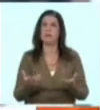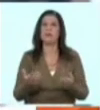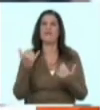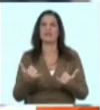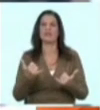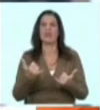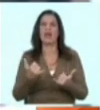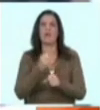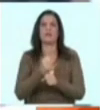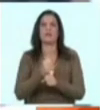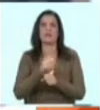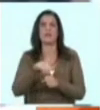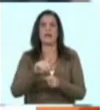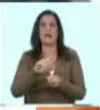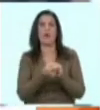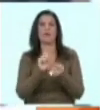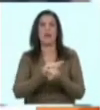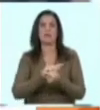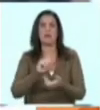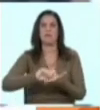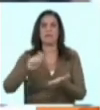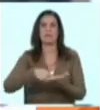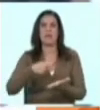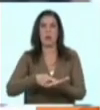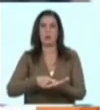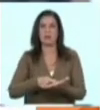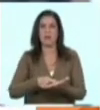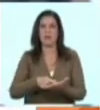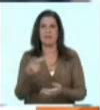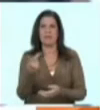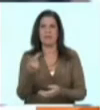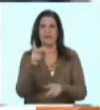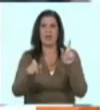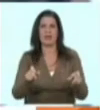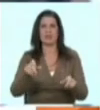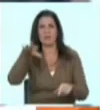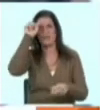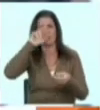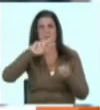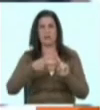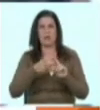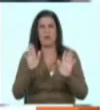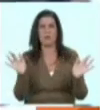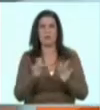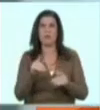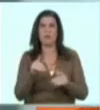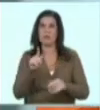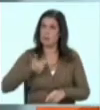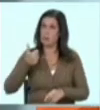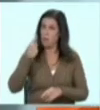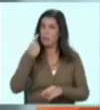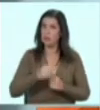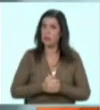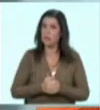במשרד האוצר בין שני שרים בעלי תפיסות עולם כל כך מנוגדות. זה ניהול מרשים בעיניך? אחרי קואליציה. זו משילות?